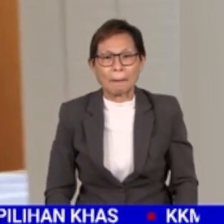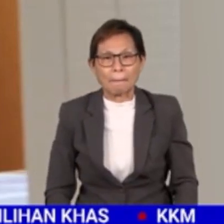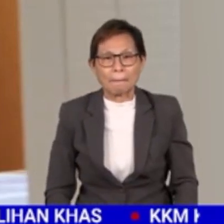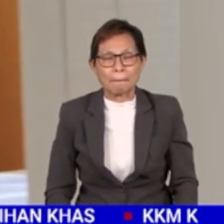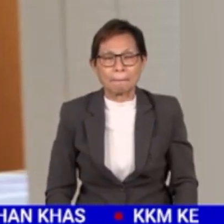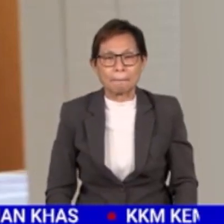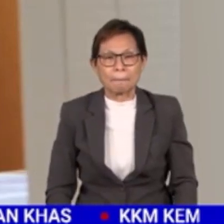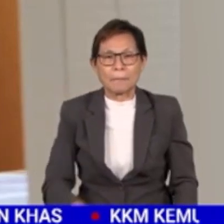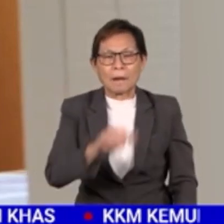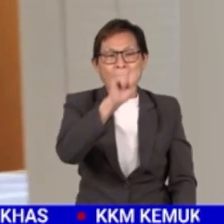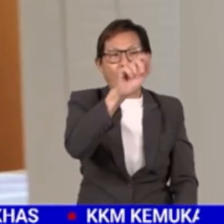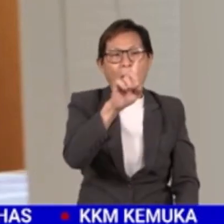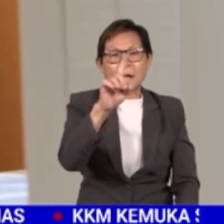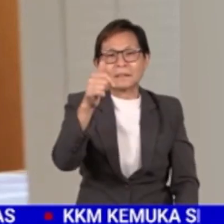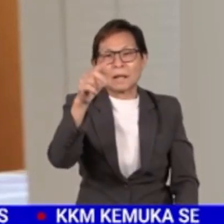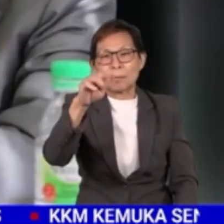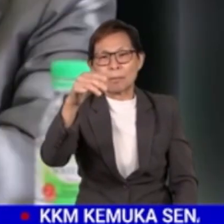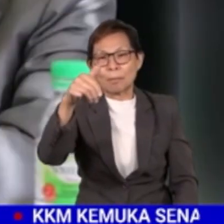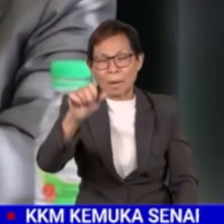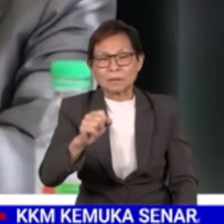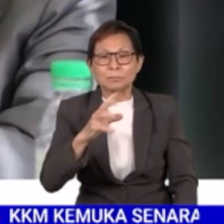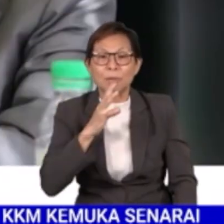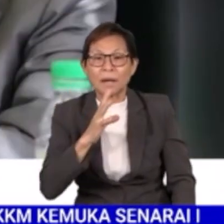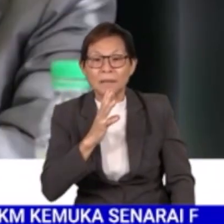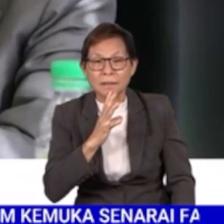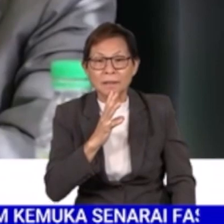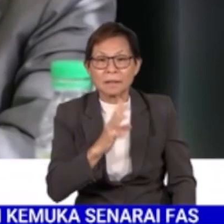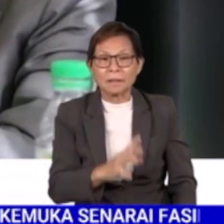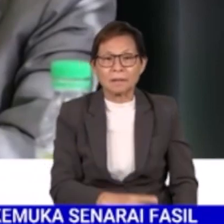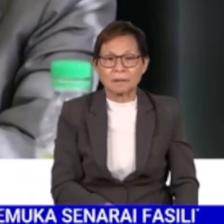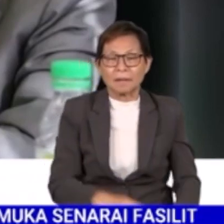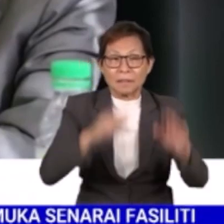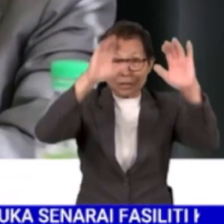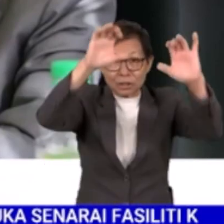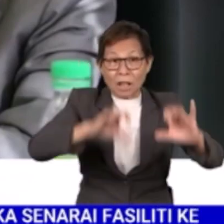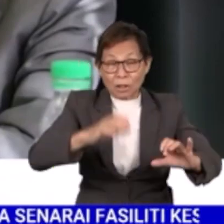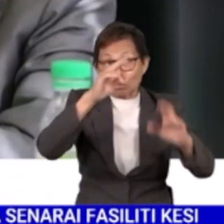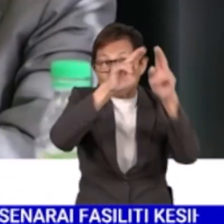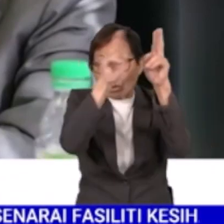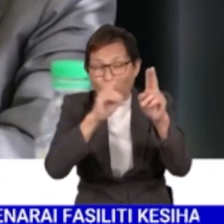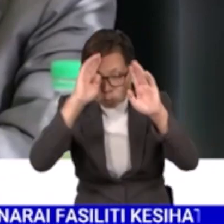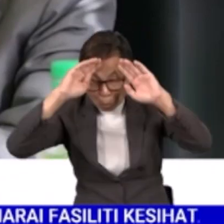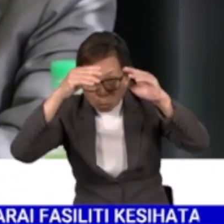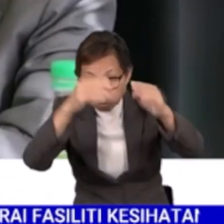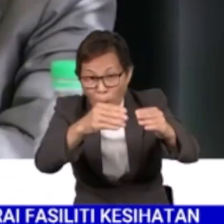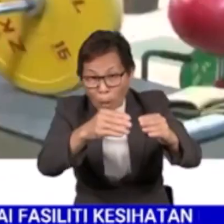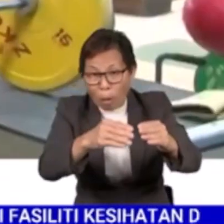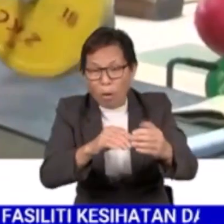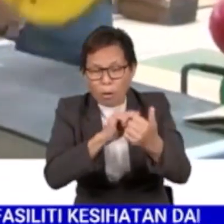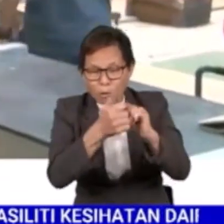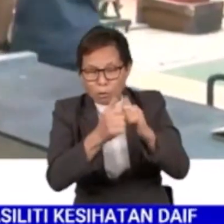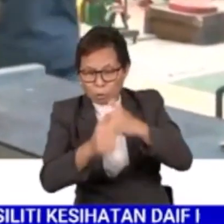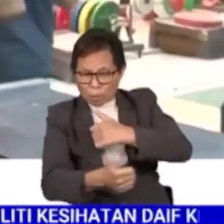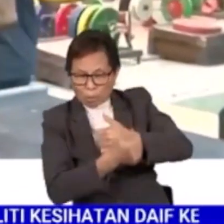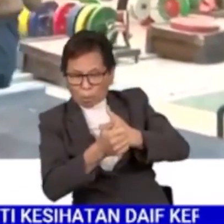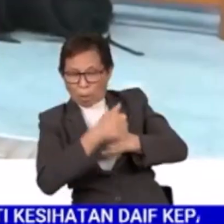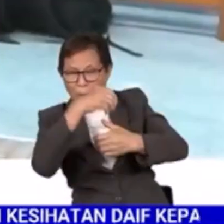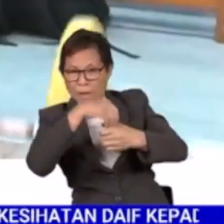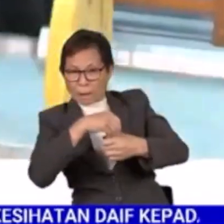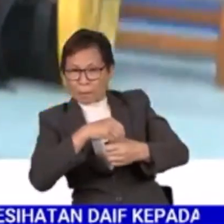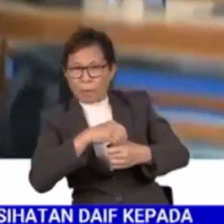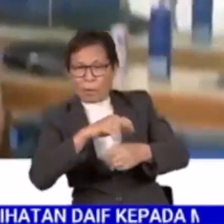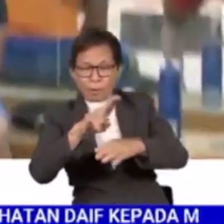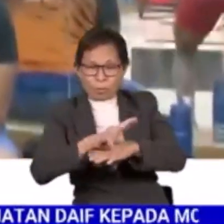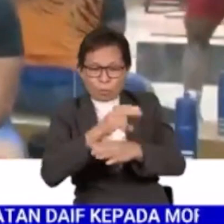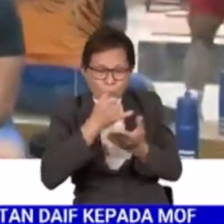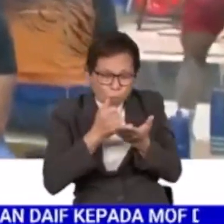benar ada Mas Azura Abi dan kata mekanisme ujian pintar itu akan memberikan tumpuan padasukan yang berisiko tinggi dalam penggunaan